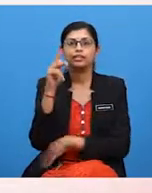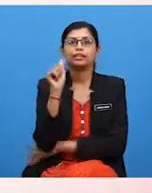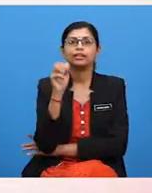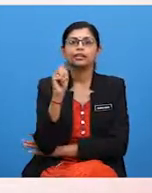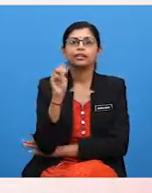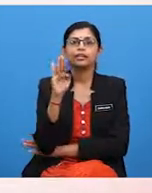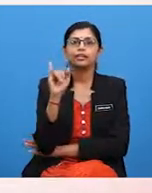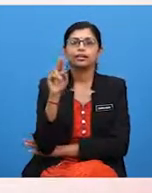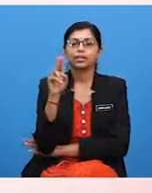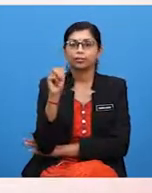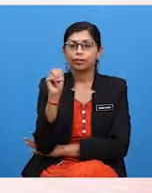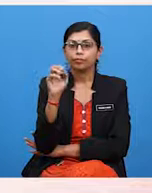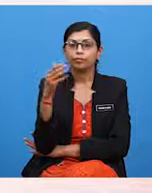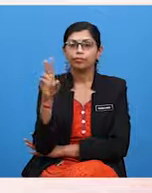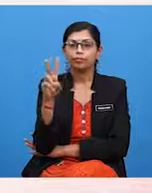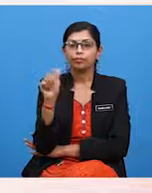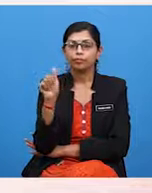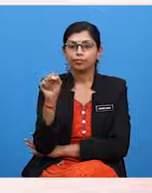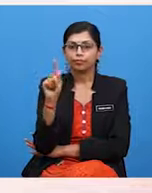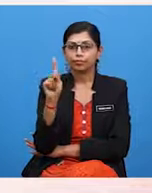vaskular dan kambium gabus.